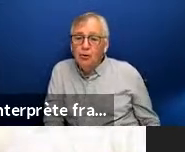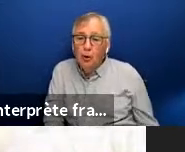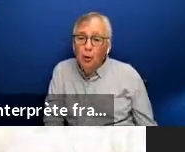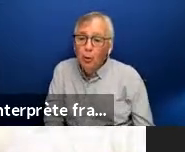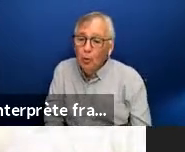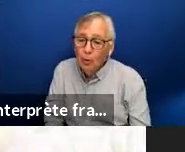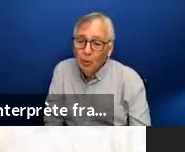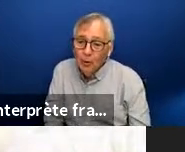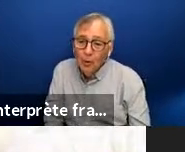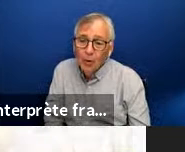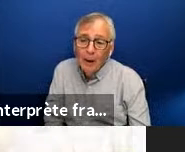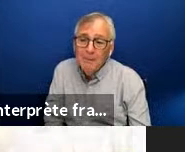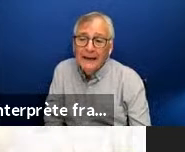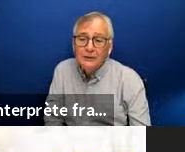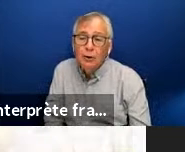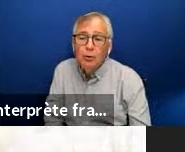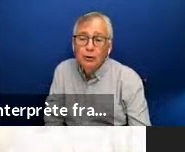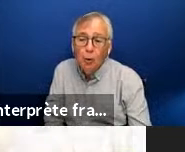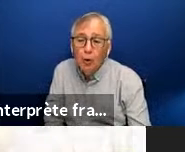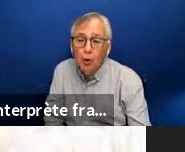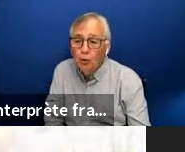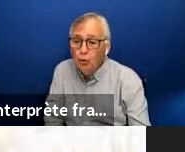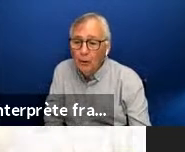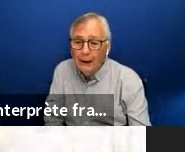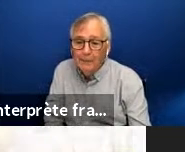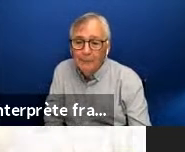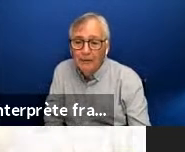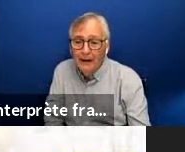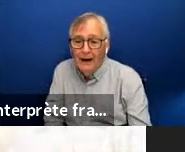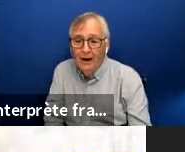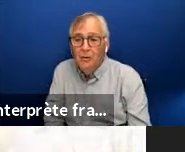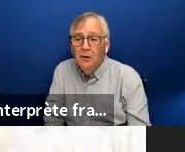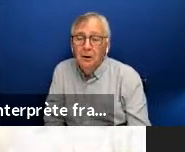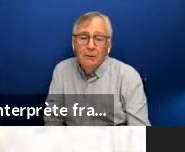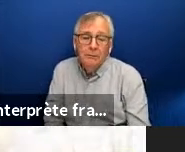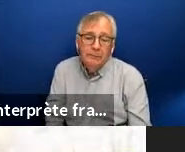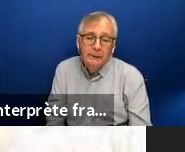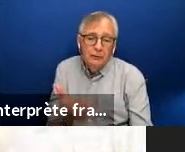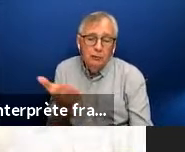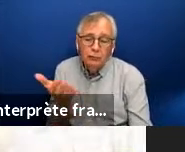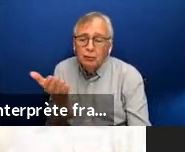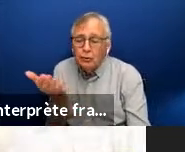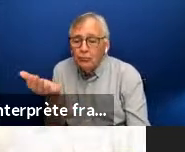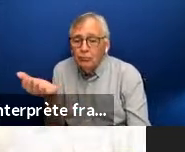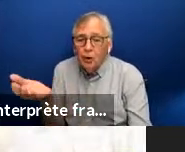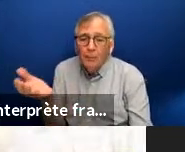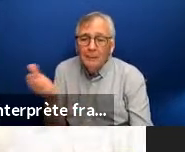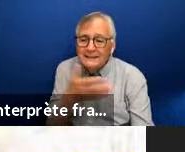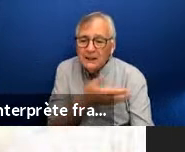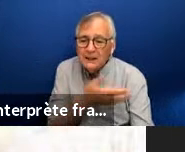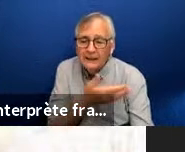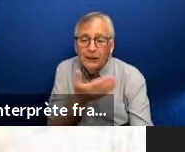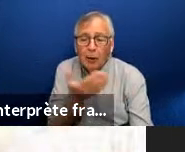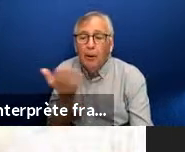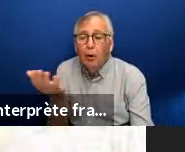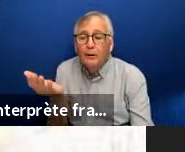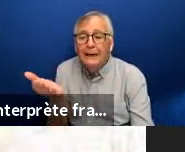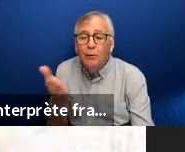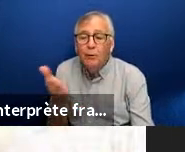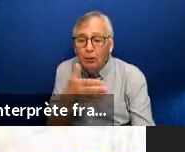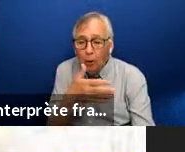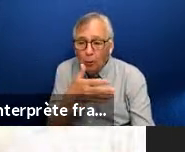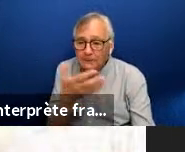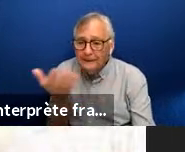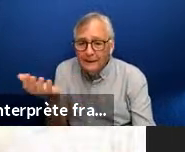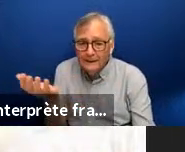Donc, il y a deux applications qui sont connues, qui ont la même valeur. Puis, comme les dictionnaires, il n'y en a pas un qui